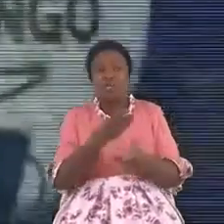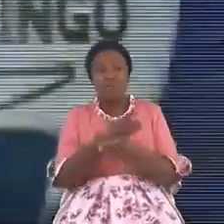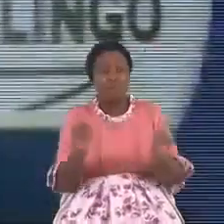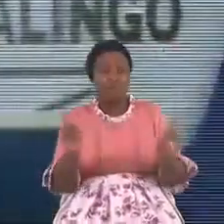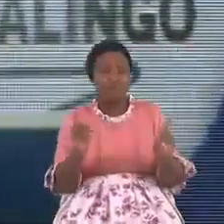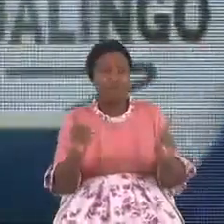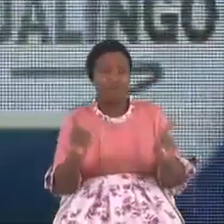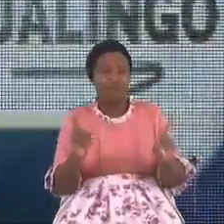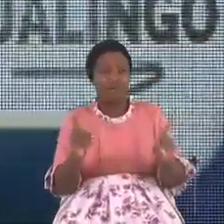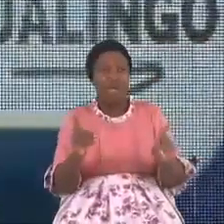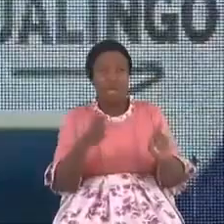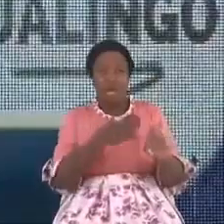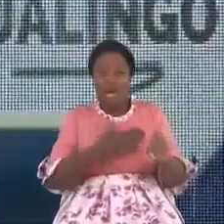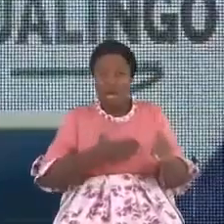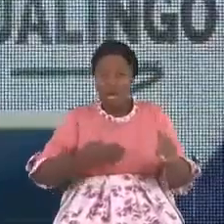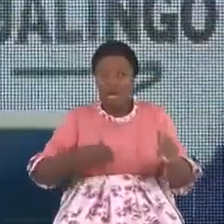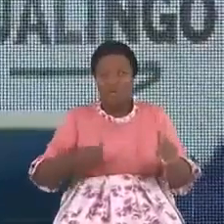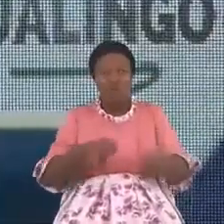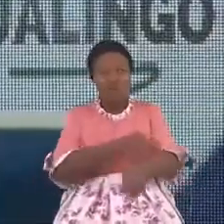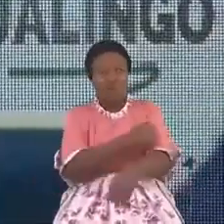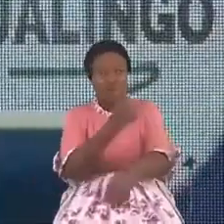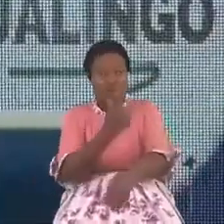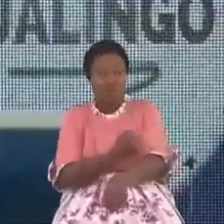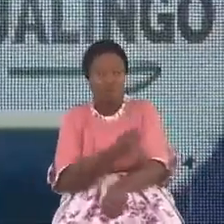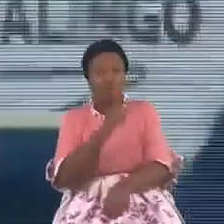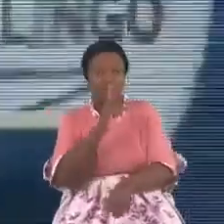ebube, ikikere, nnapụta,